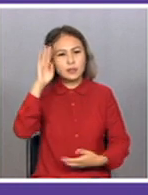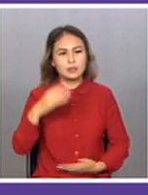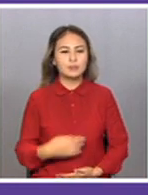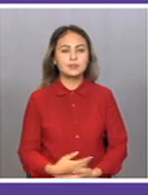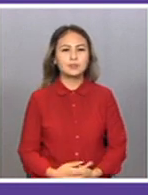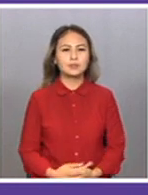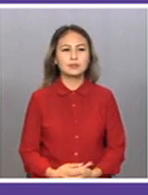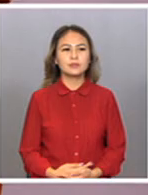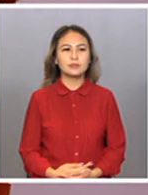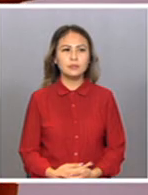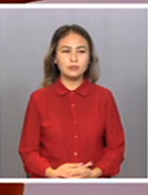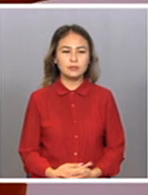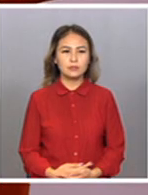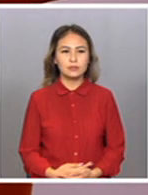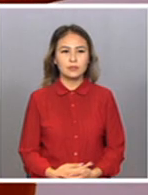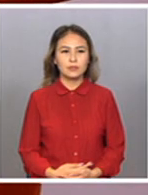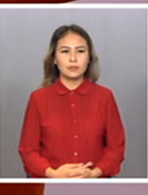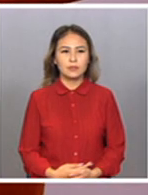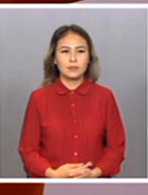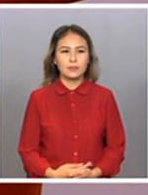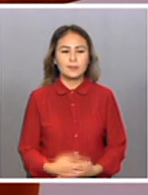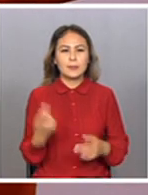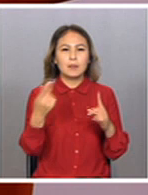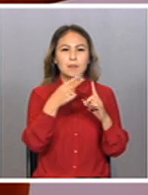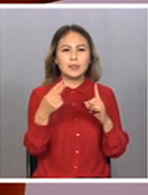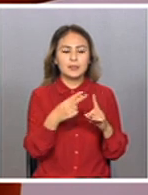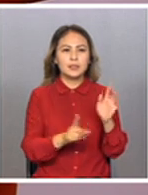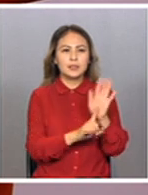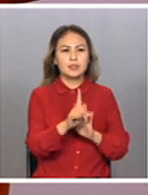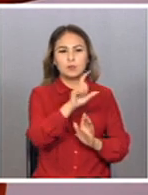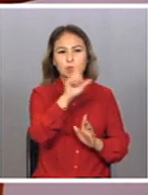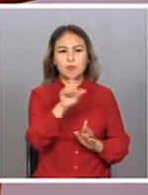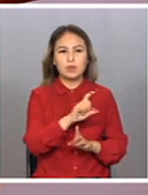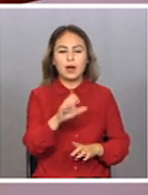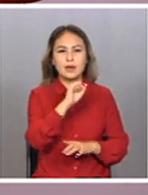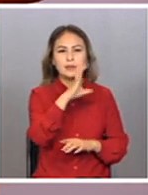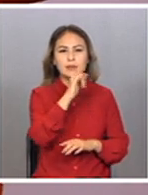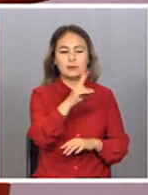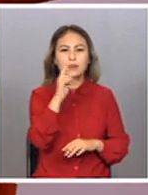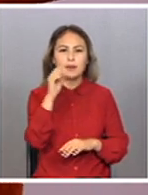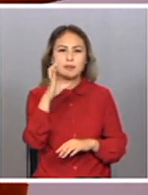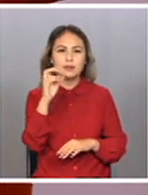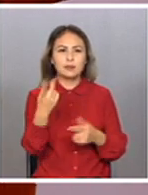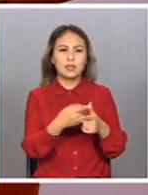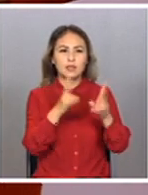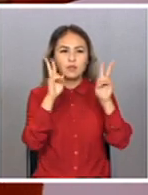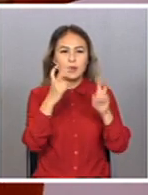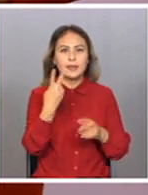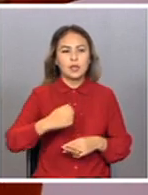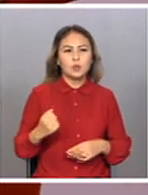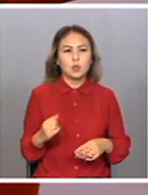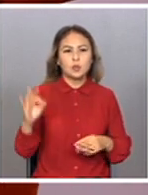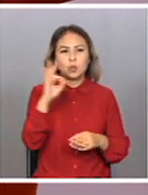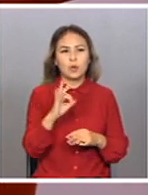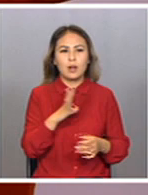баласы болады. Міне, балалар, мәтіннің кіріспе бөлімінен Асан мен Қасен деген екі дос туралы